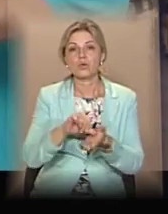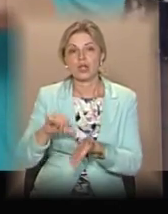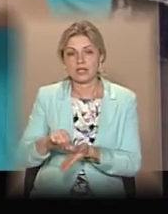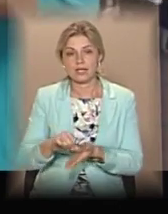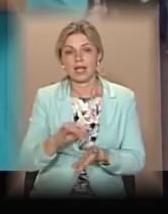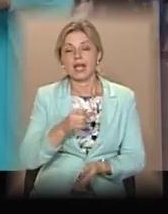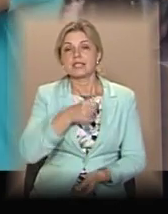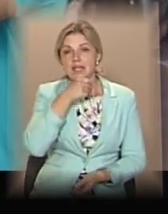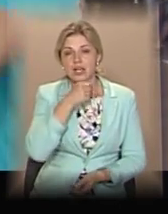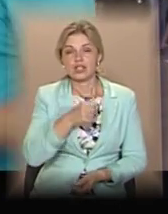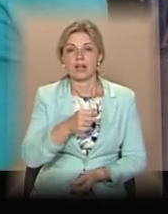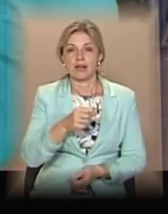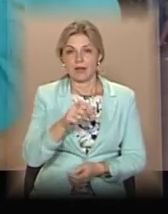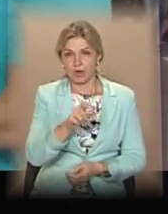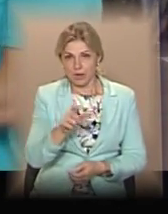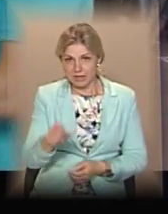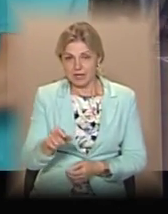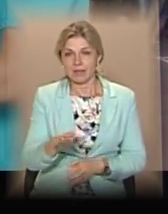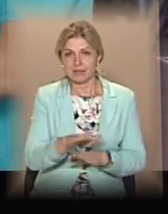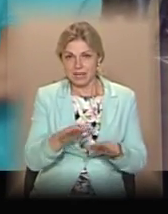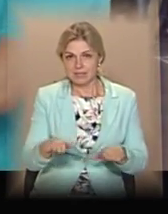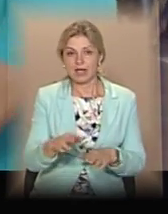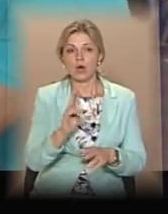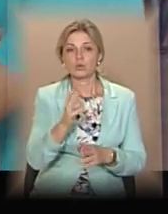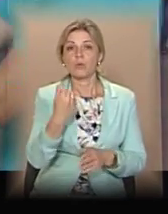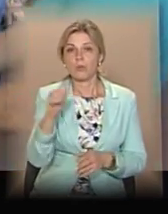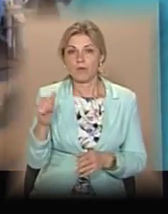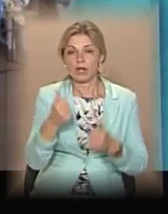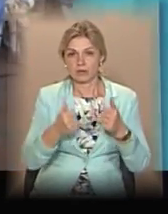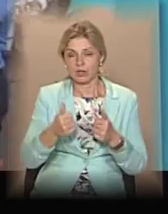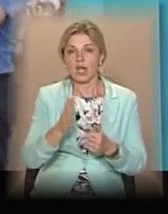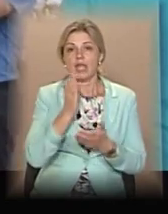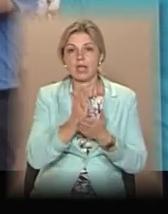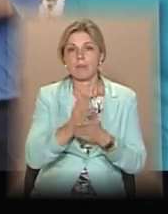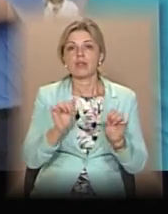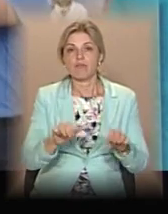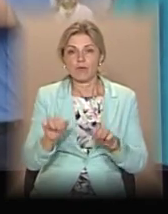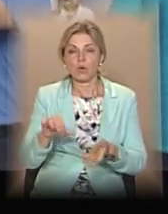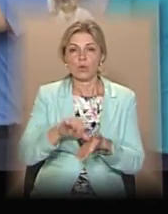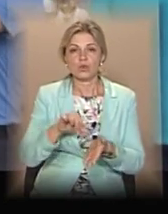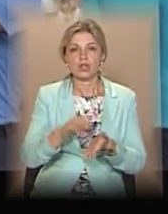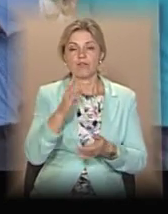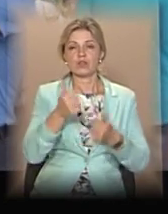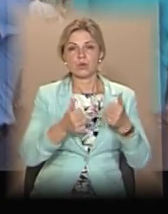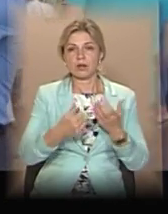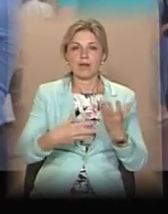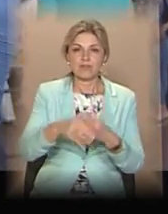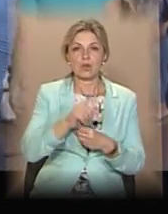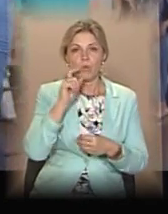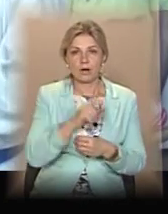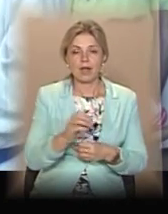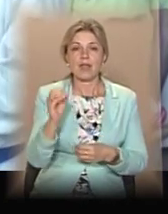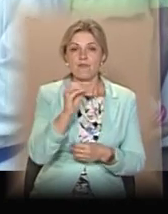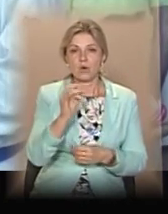спортсмени старшої вікової групи, котрі отримали перемогу в цьому турнірі, надалі матимуть змогу брати участь у змаганнях всеукраїнського,